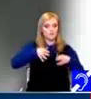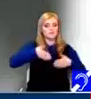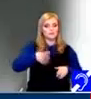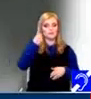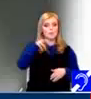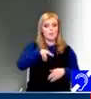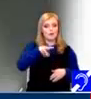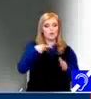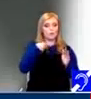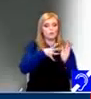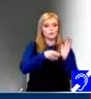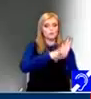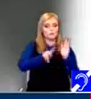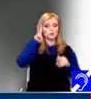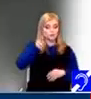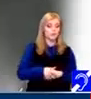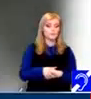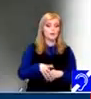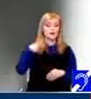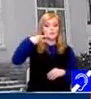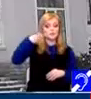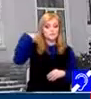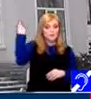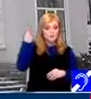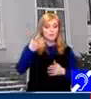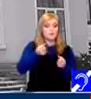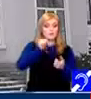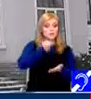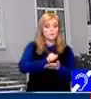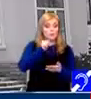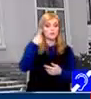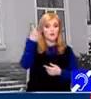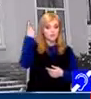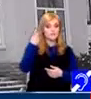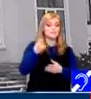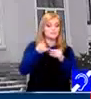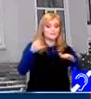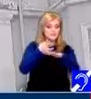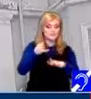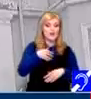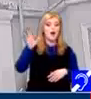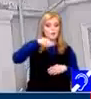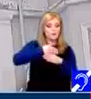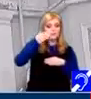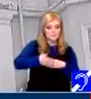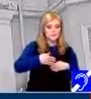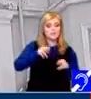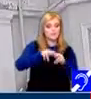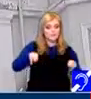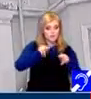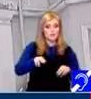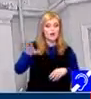la 1 martie 1882 în satul Horodiște. La 20 de ani obține diploma de agronom, iar în 1907 și pe cea de învățător. În scurt timp